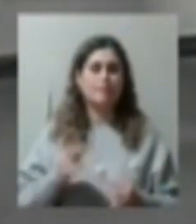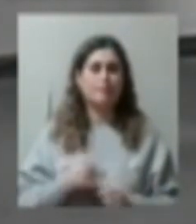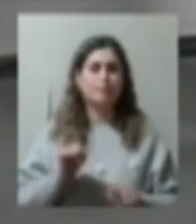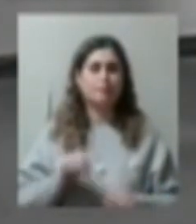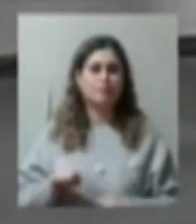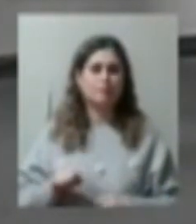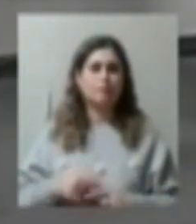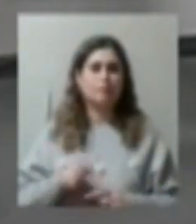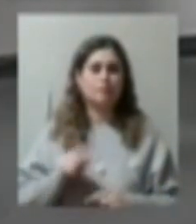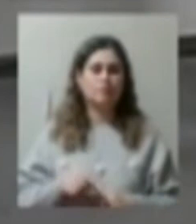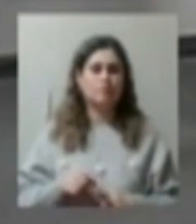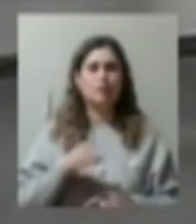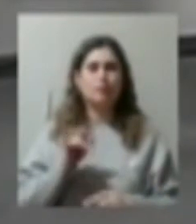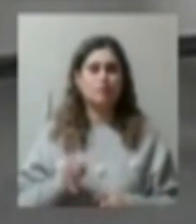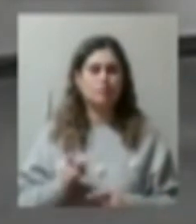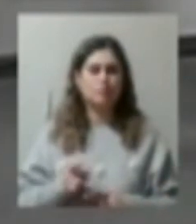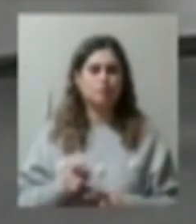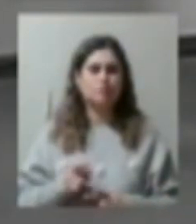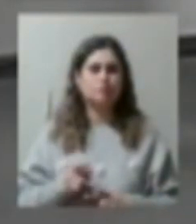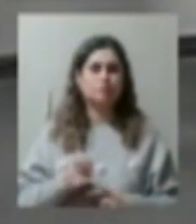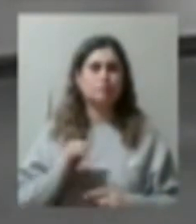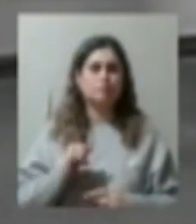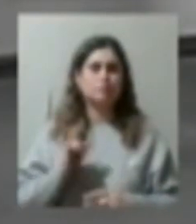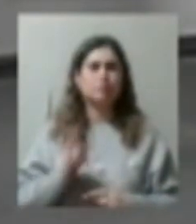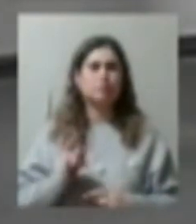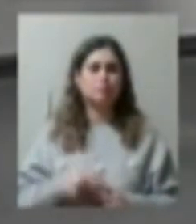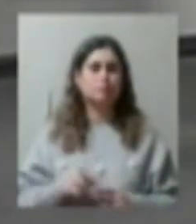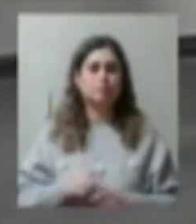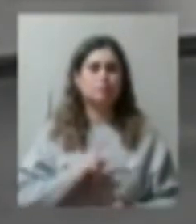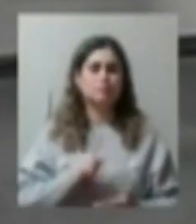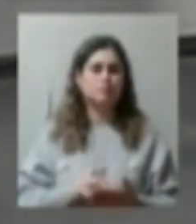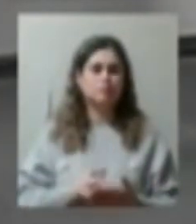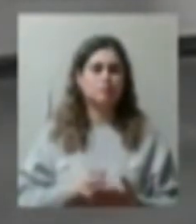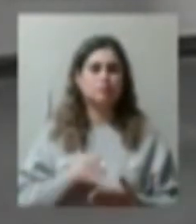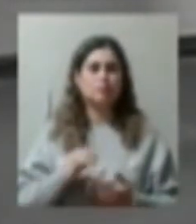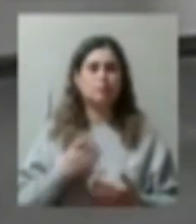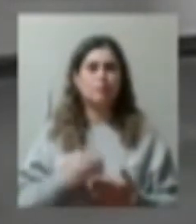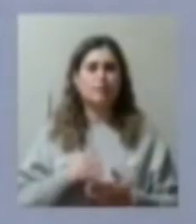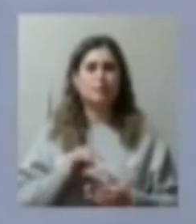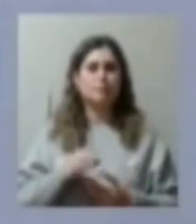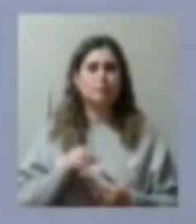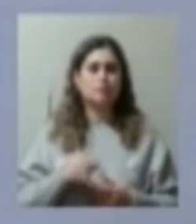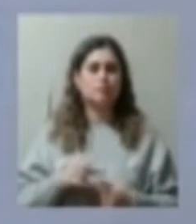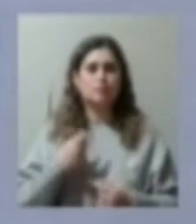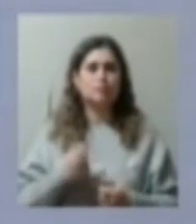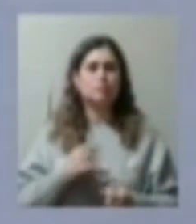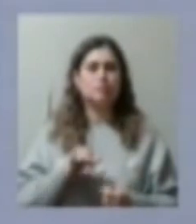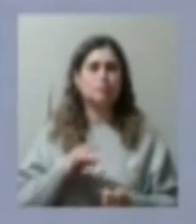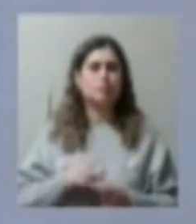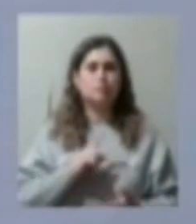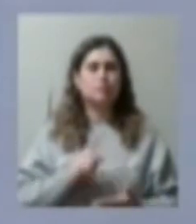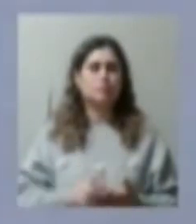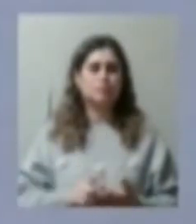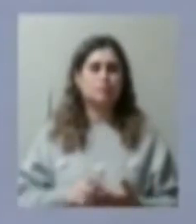Тобто таксі і таксисти тепер зобов'язані оснастити свої транспортні засоби ременями безпеки і зобов'язувати